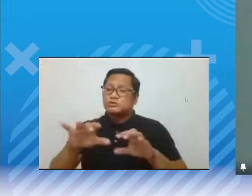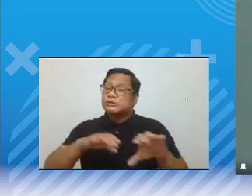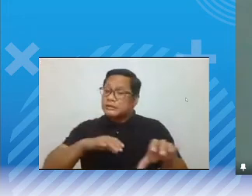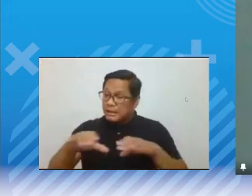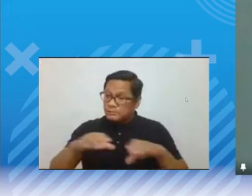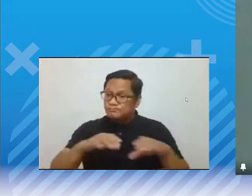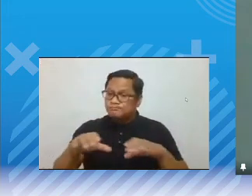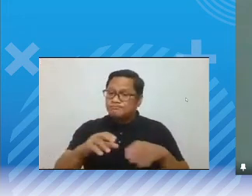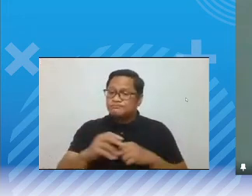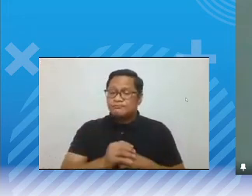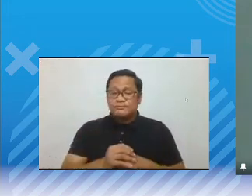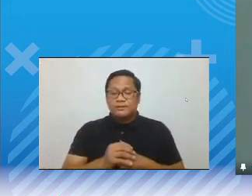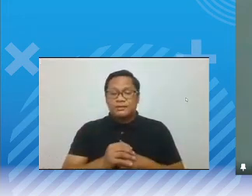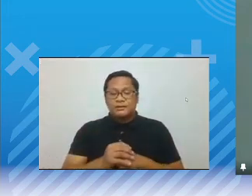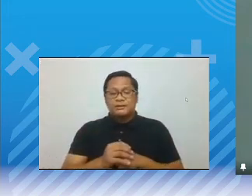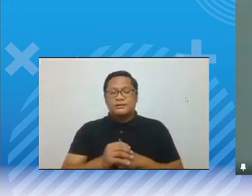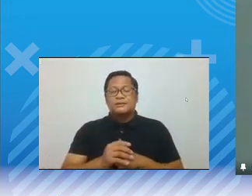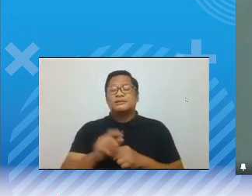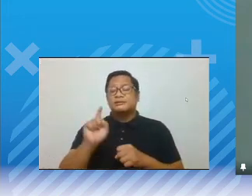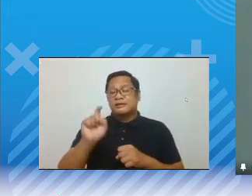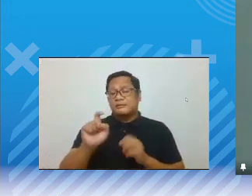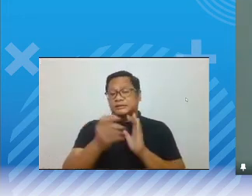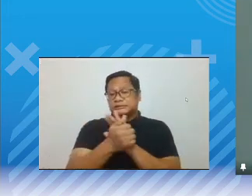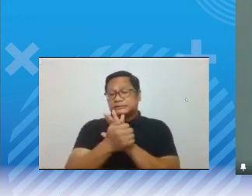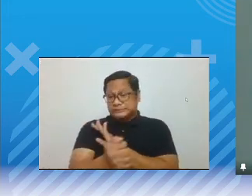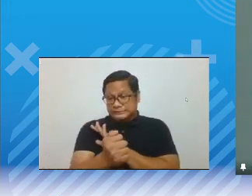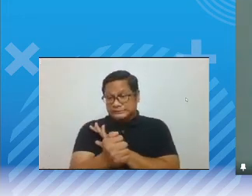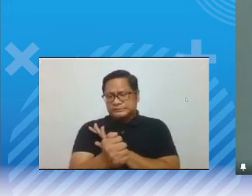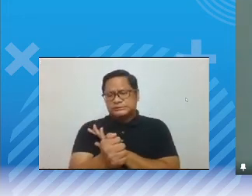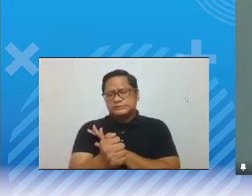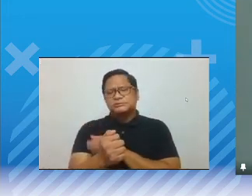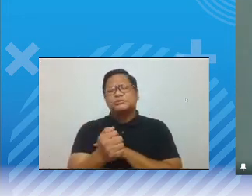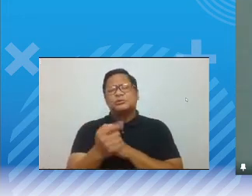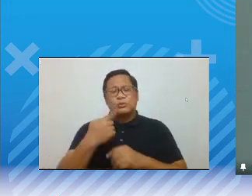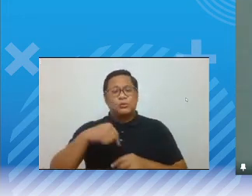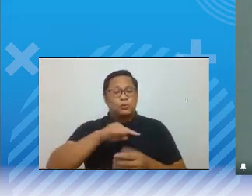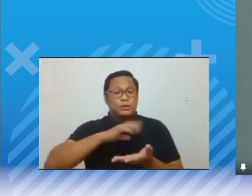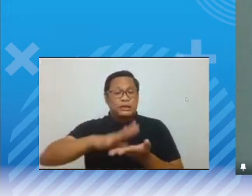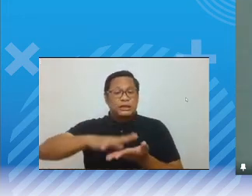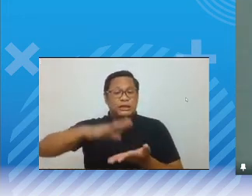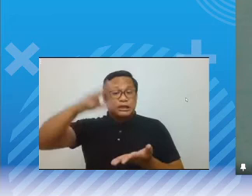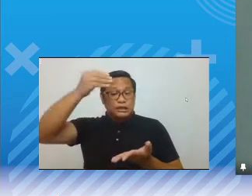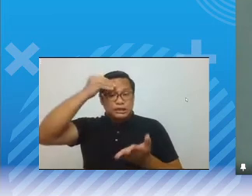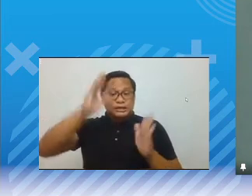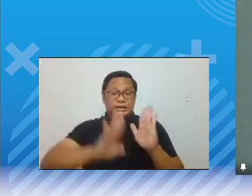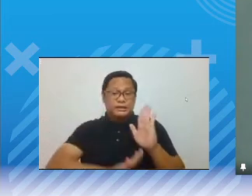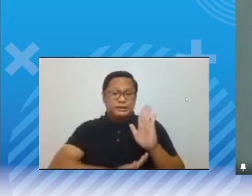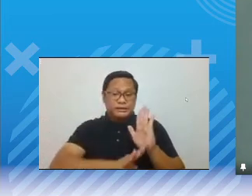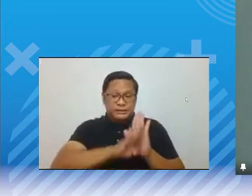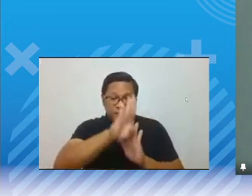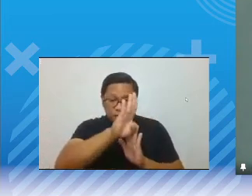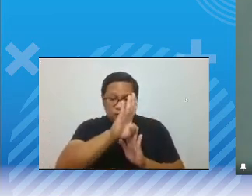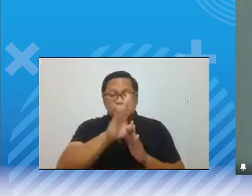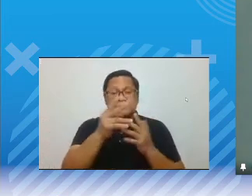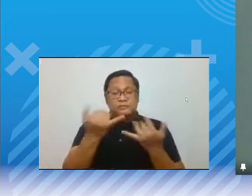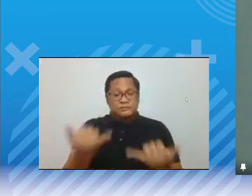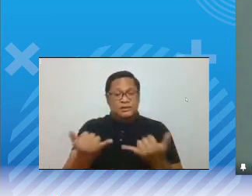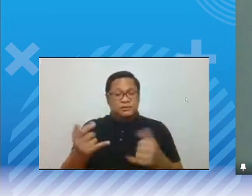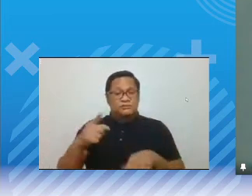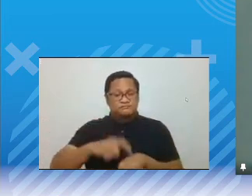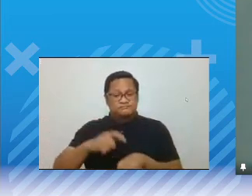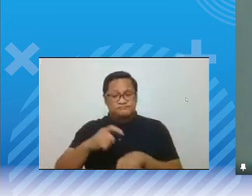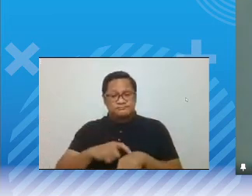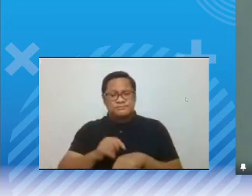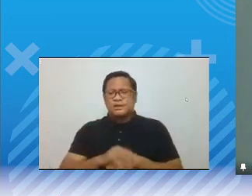yung mga skills na kailangan natin matutunan or ma-develop during these times. And then, ano